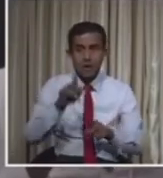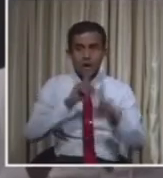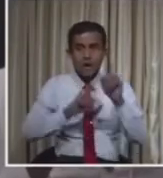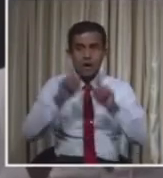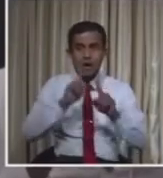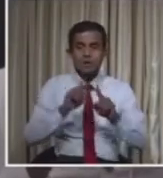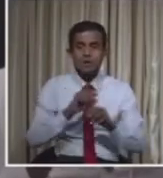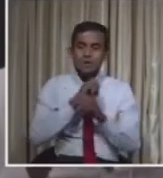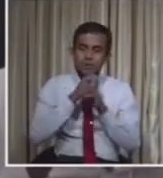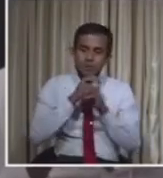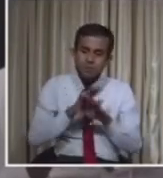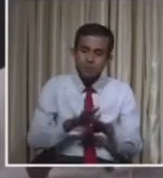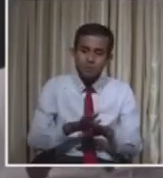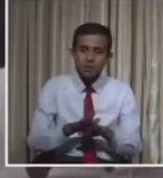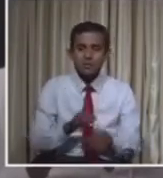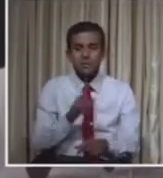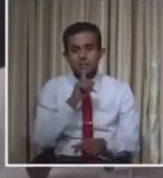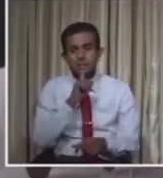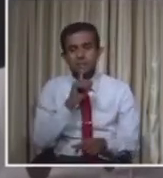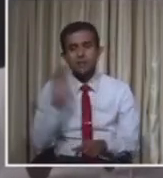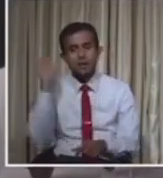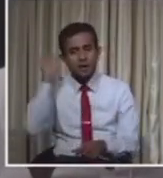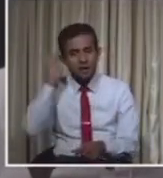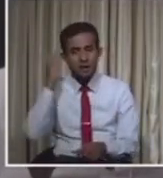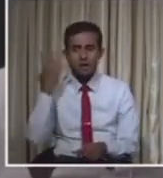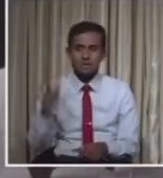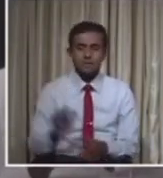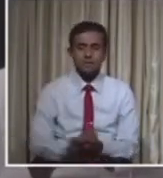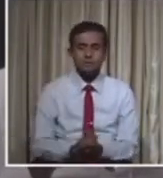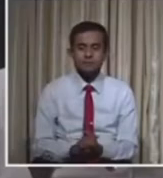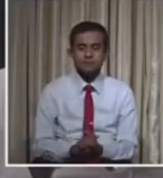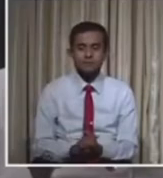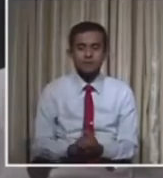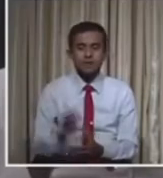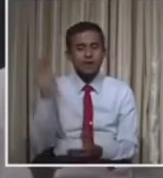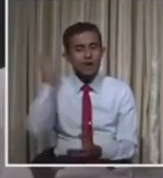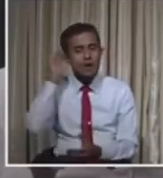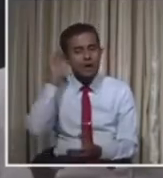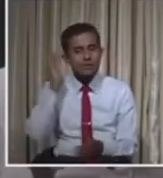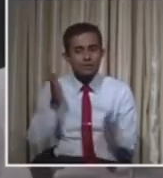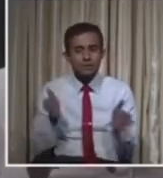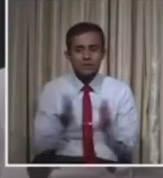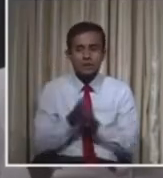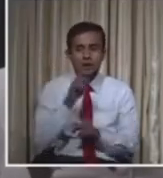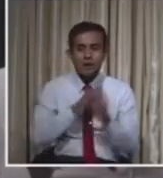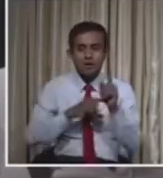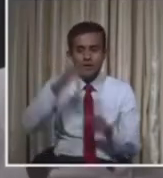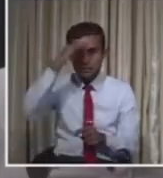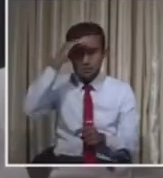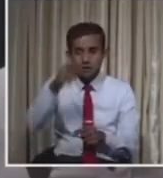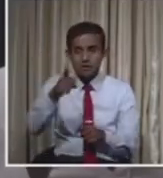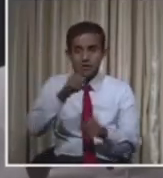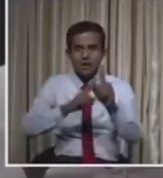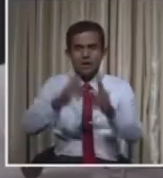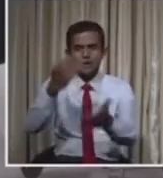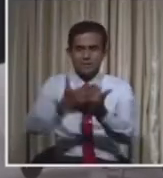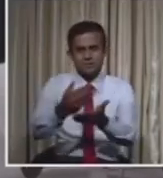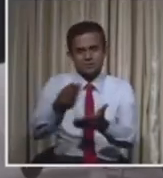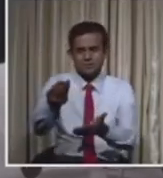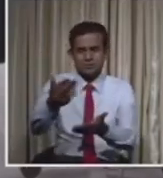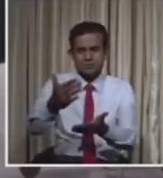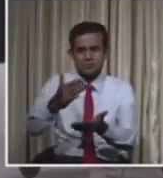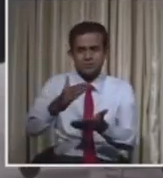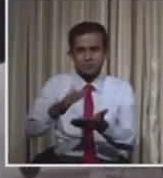බොහොම නිහතමානීව නිහඬව අපි අහුන්කම් දුන්නා. ඒ අහුන්කම් දීමත් එක්කම ගරු කතානායකතුමනි අතන කතාව නවත්තලා දෙනවා නම් පොඩි උදව්වක්